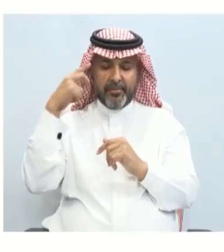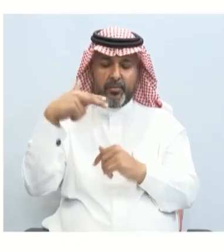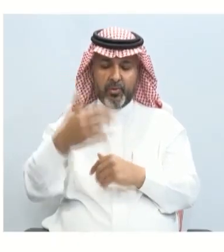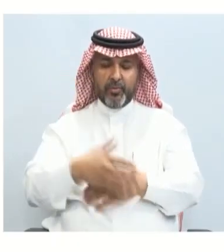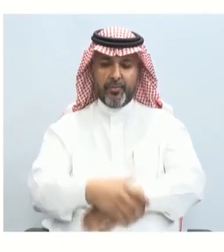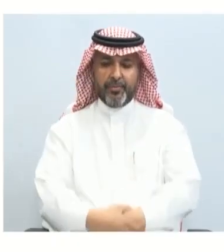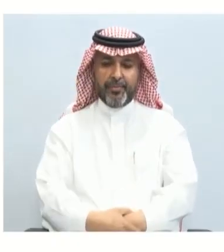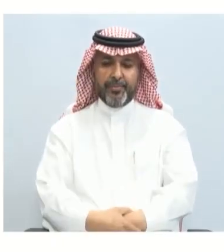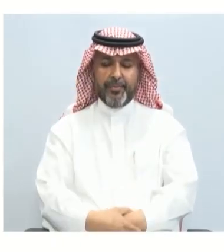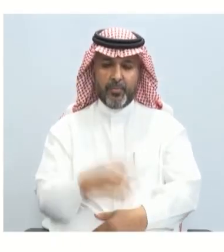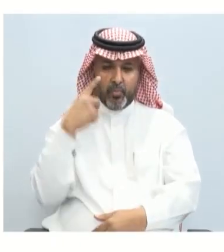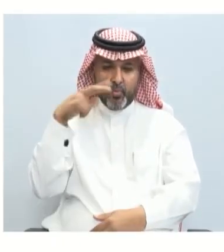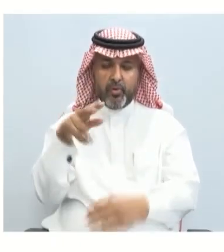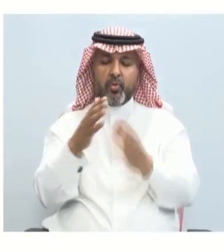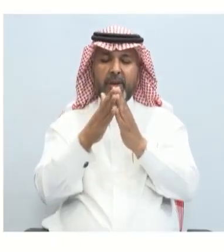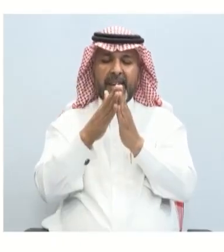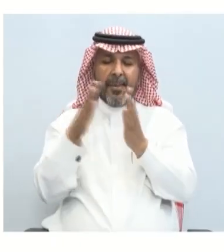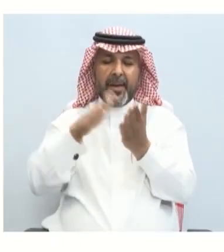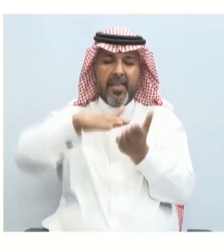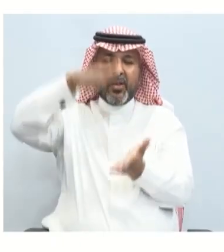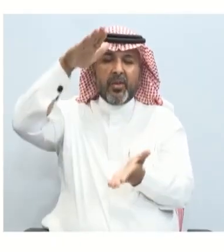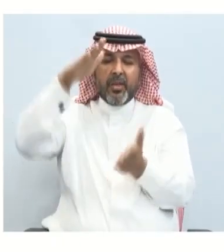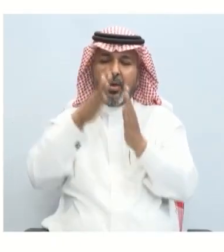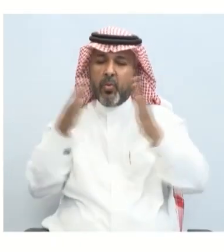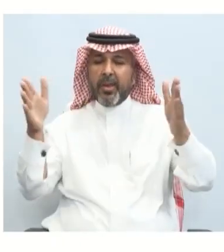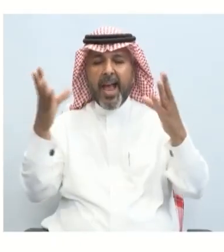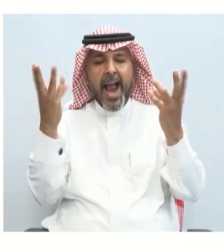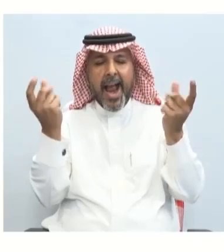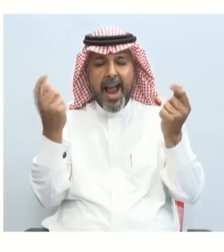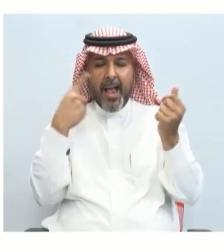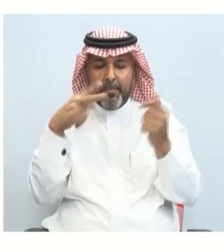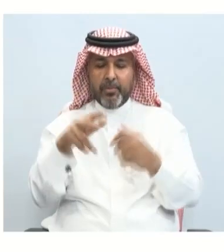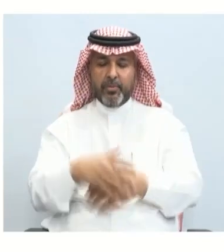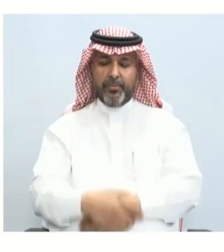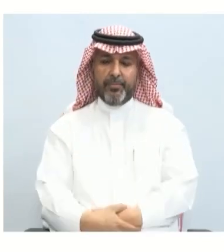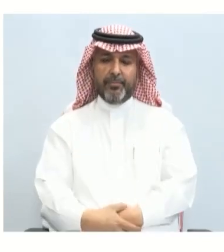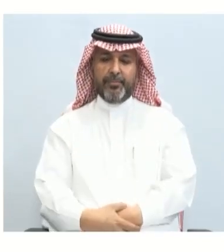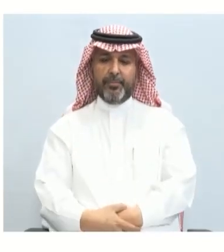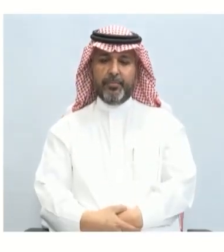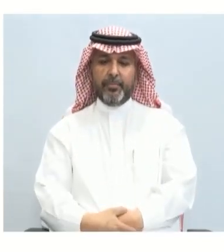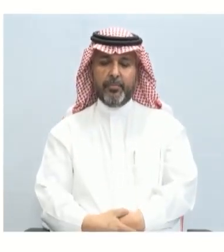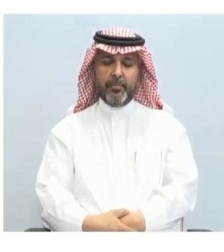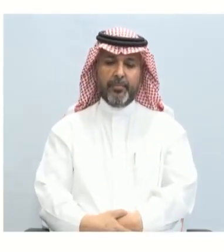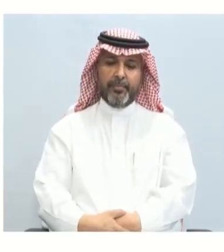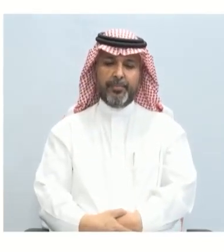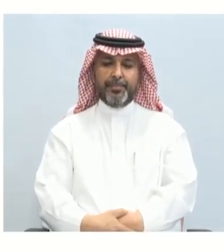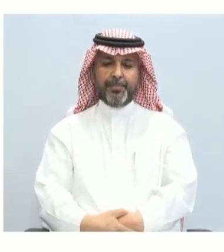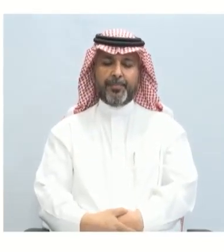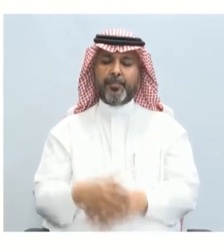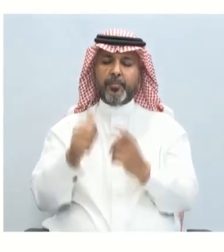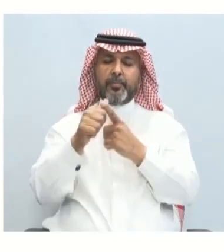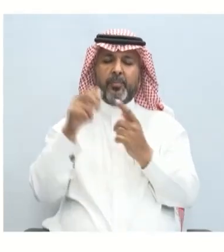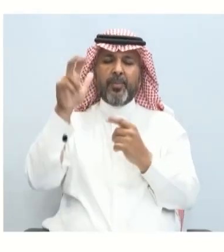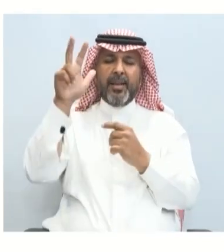نوجد السعه وطول الدوره للحالات الاتيه خلونا نجتهد في ايجاد النواتج هنا قال لك السعه